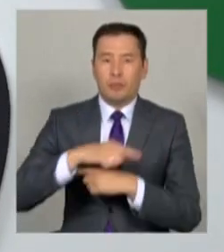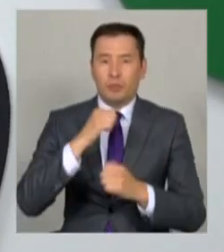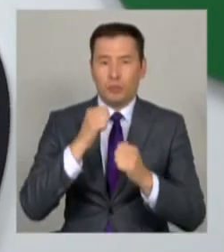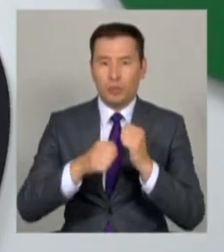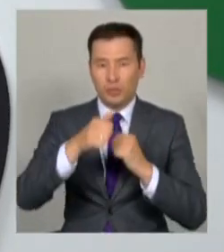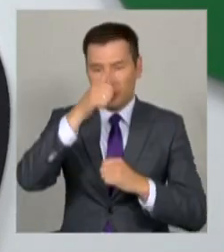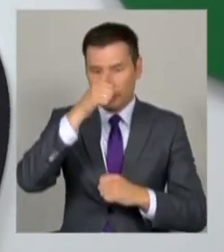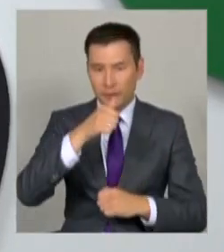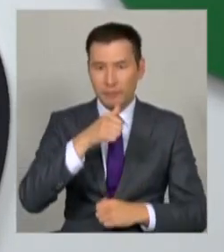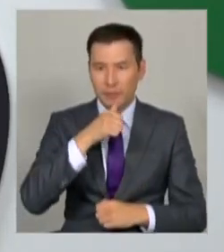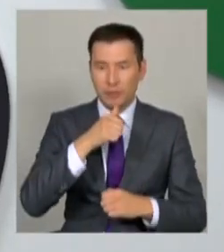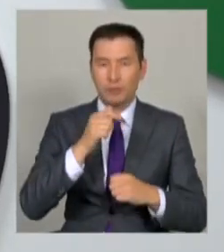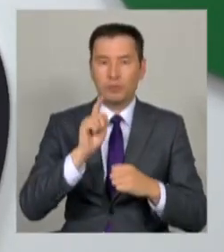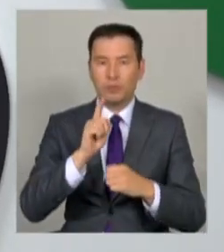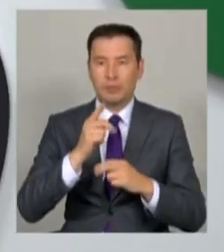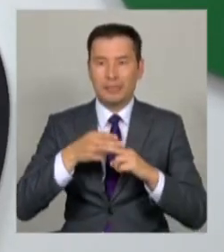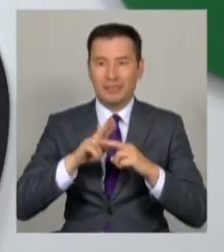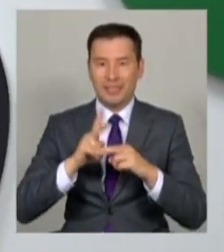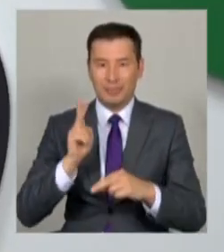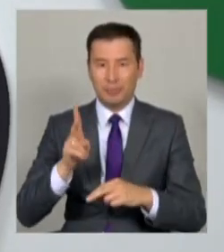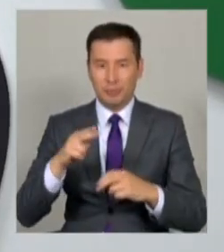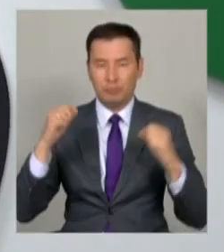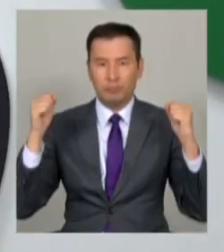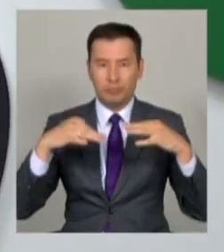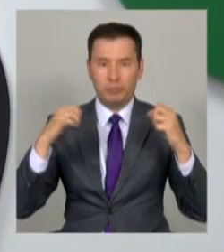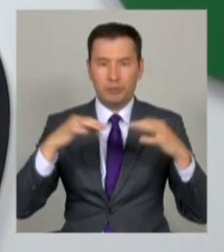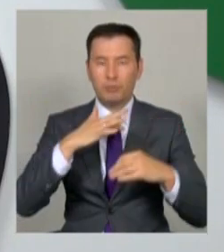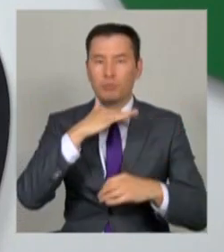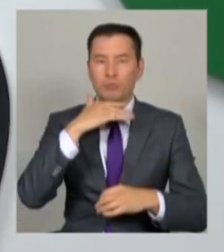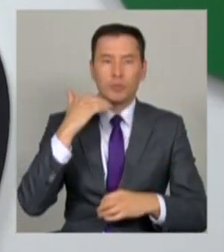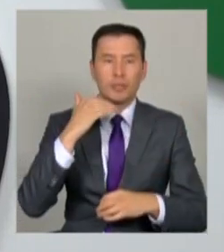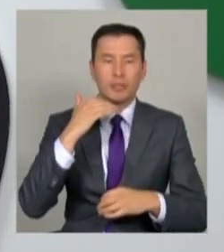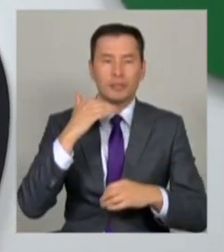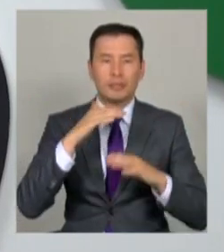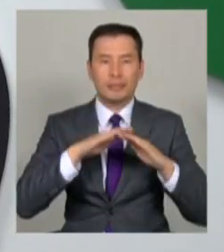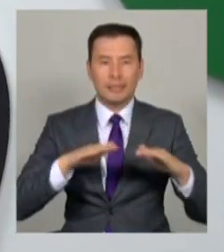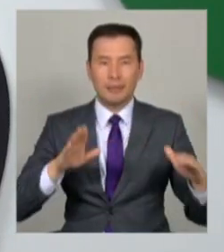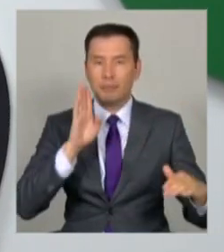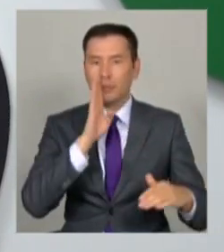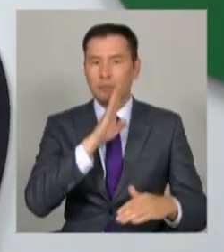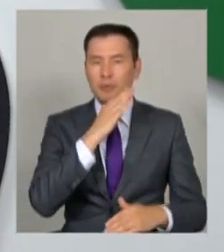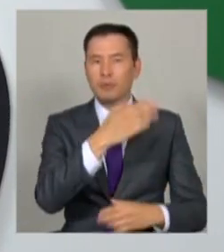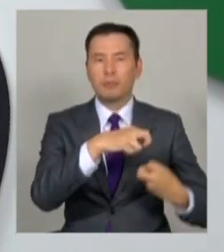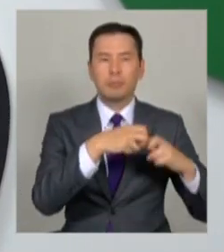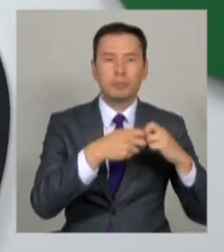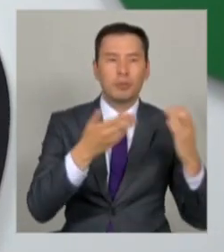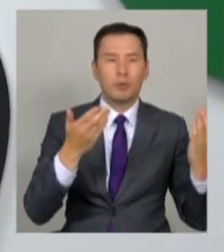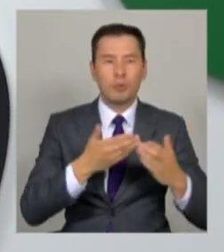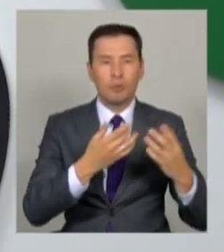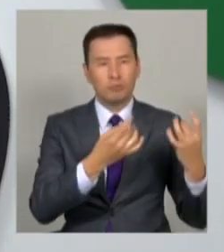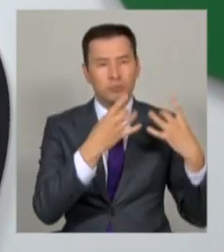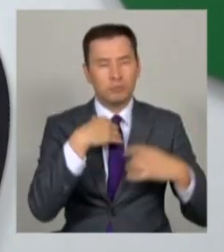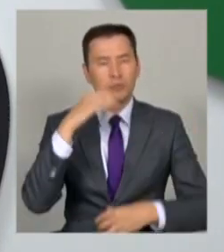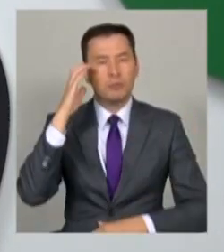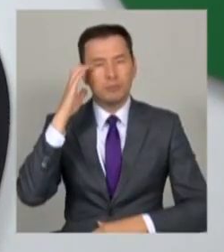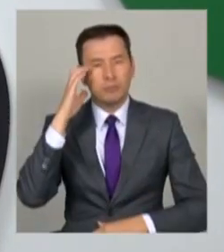Мы ежемесячно организовываем такие встречи с многодетными матерями, чтобы выслушать и помочь с решением их насущных